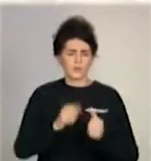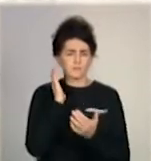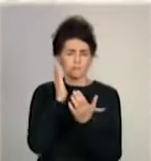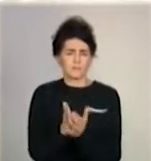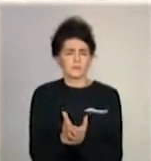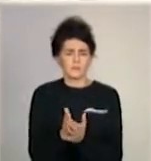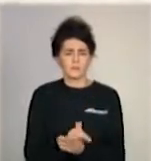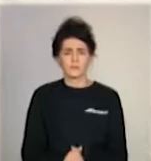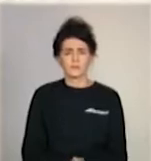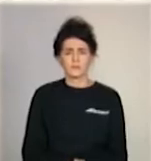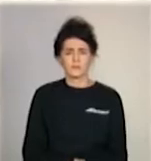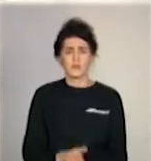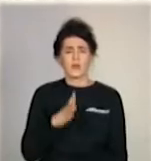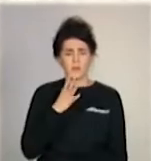ще